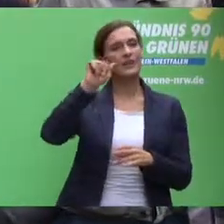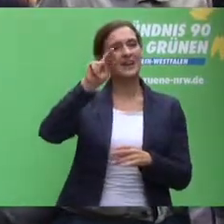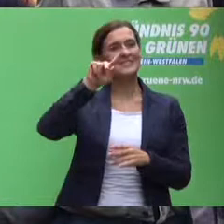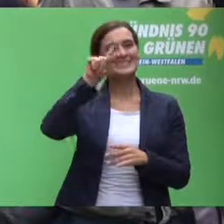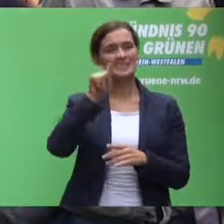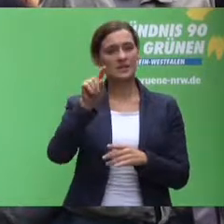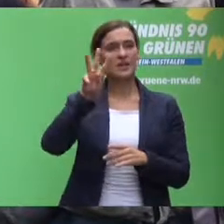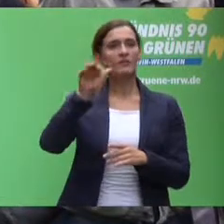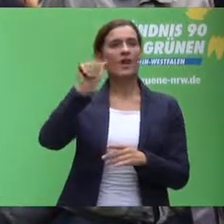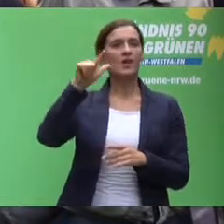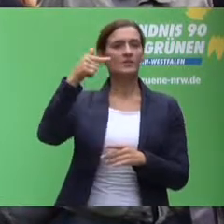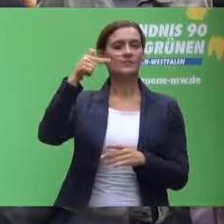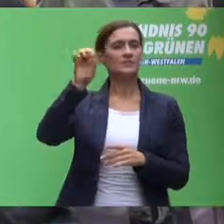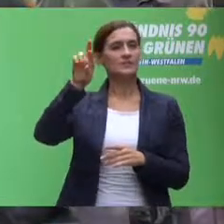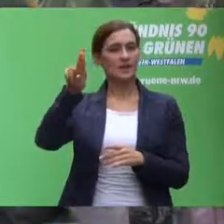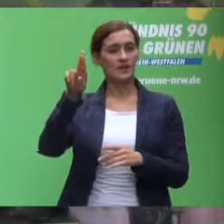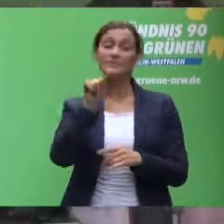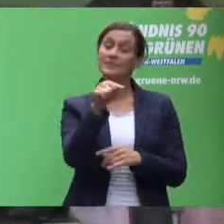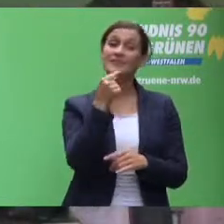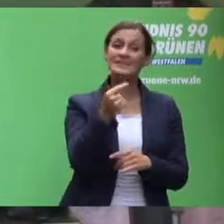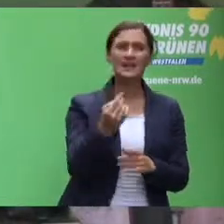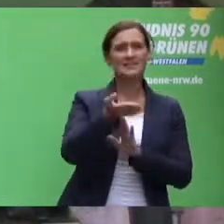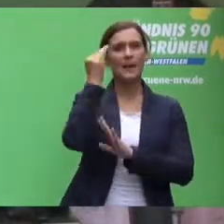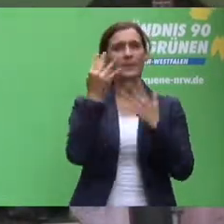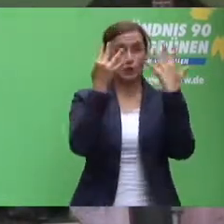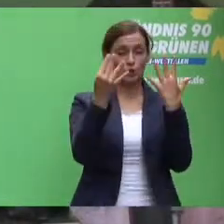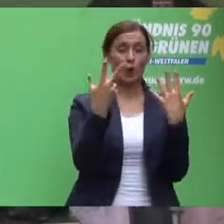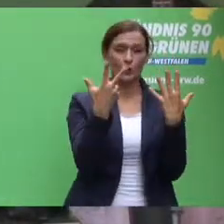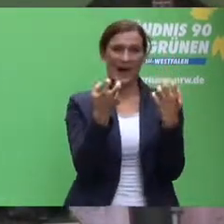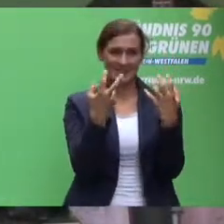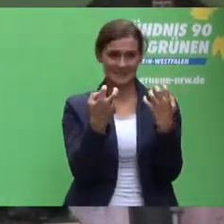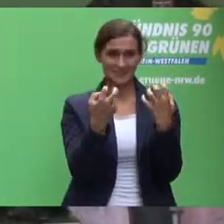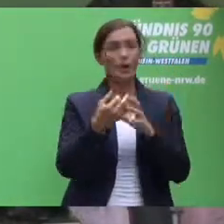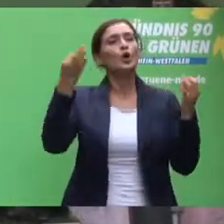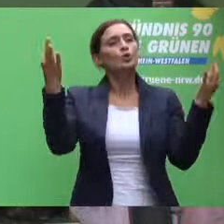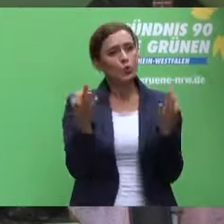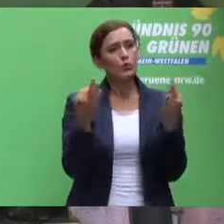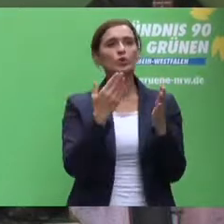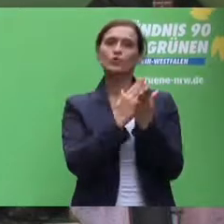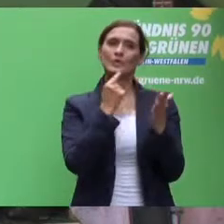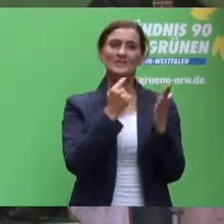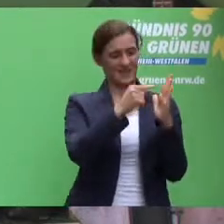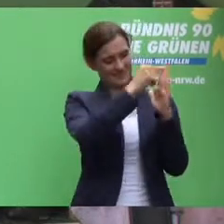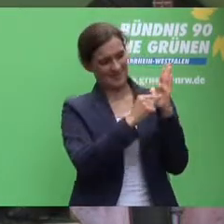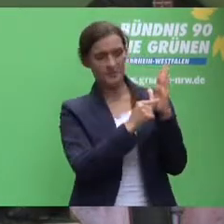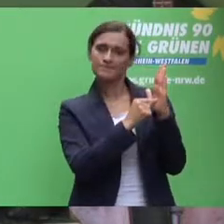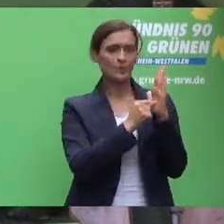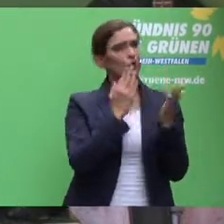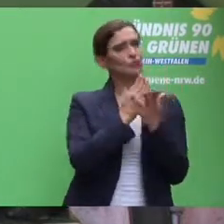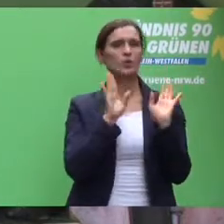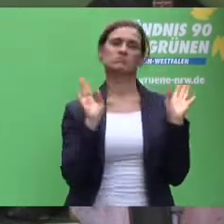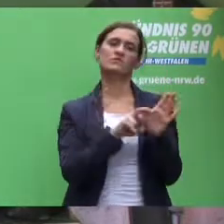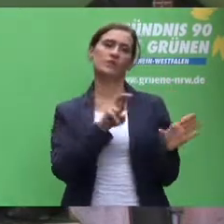die Grünen im Jahre 89 von genau diesen Positionen entfernt haben, vor einem